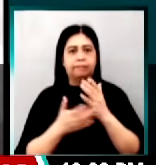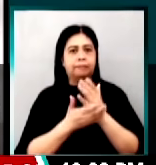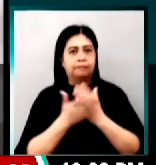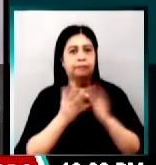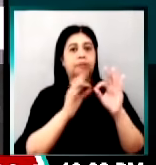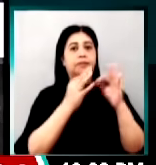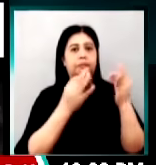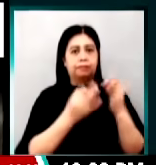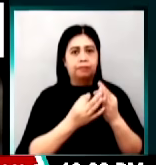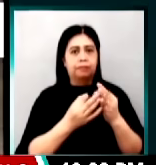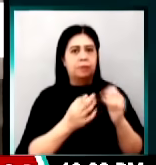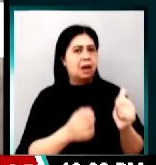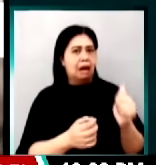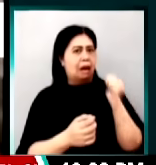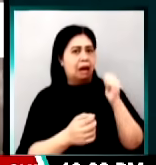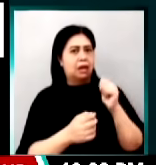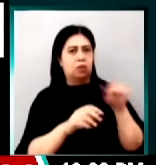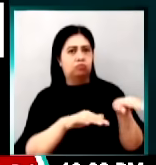ayaw pa rin mag-evacuate.